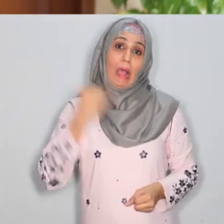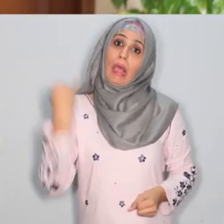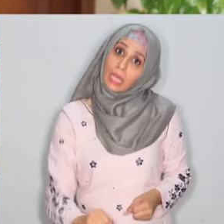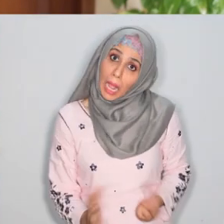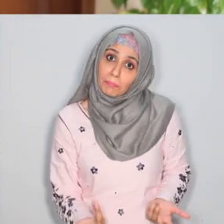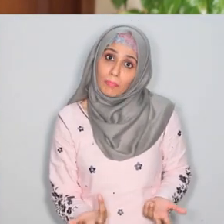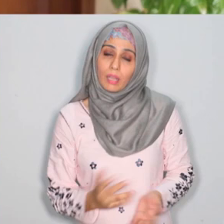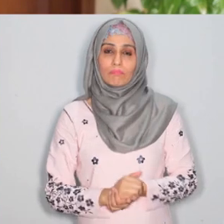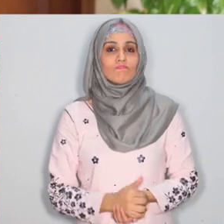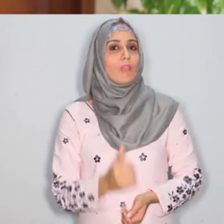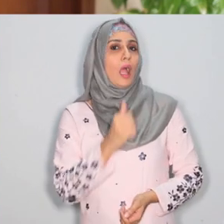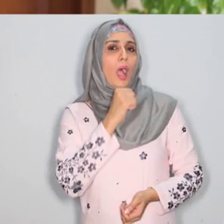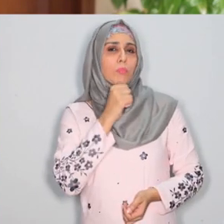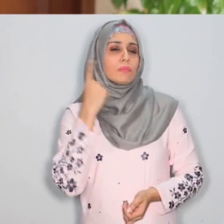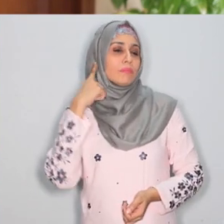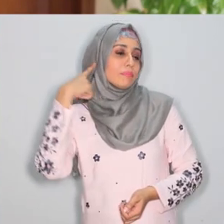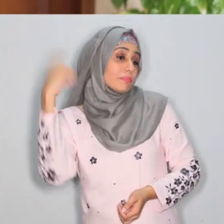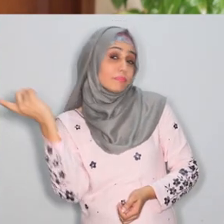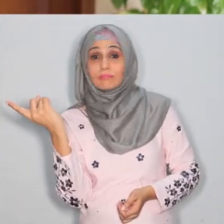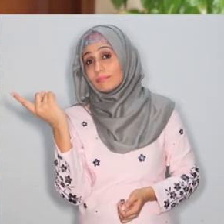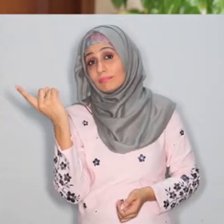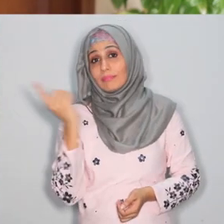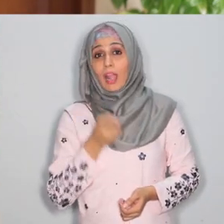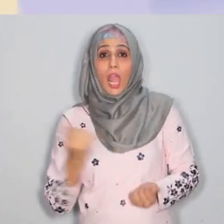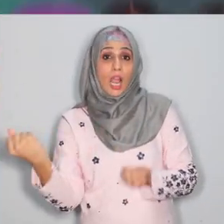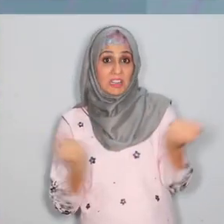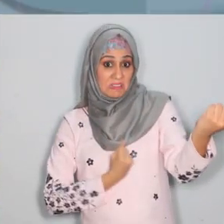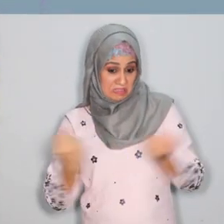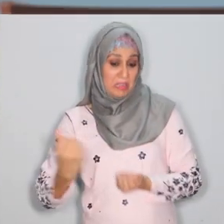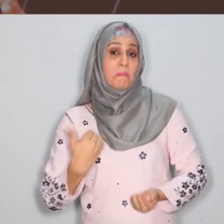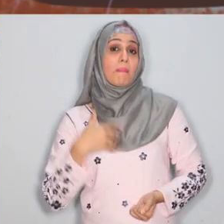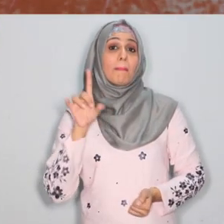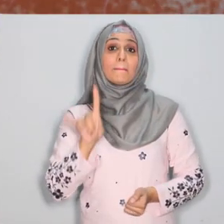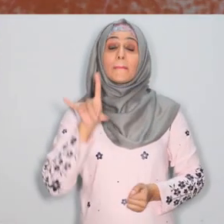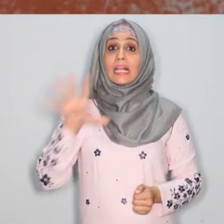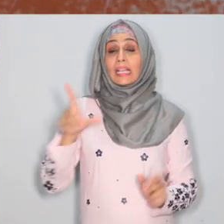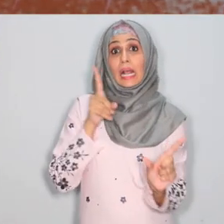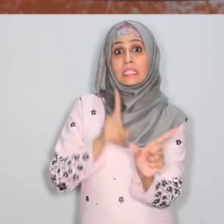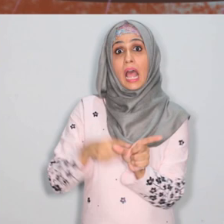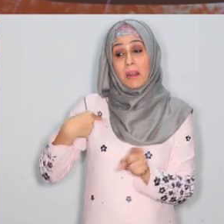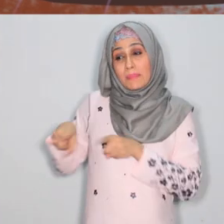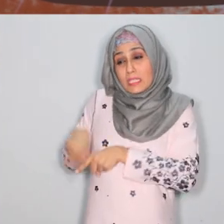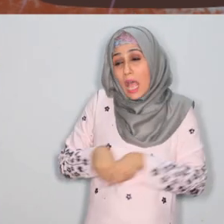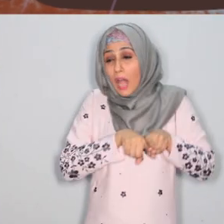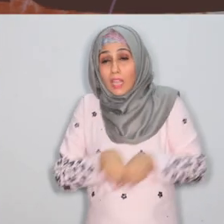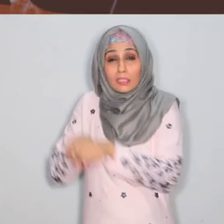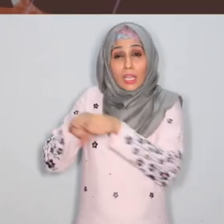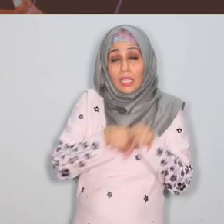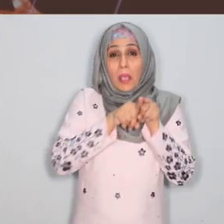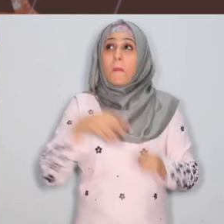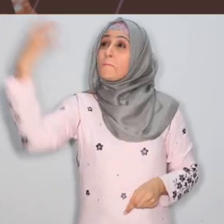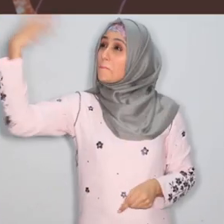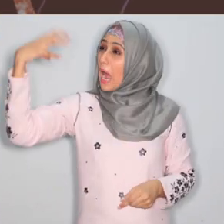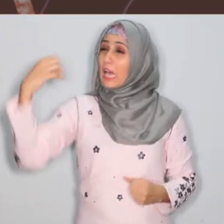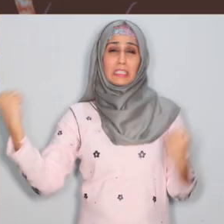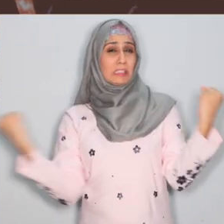खराब। लेकिन वो तो किसी की ना सुनते। इस गाड़ी ने 15 साल मेरा साथ दिया है, चाहे